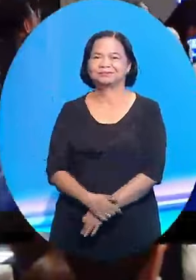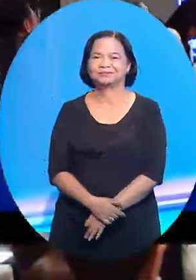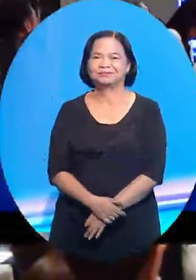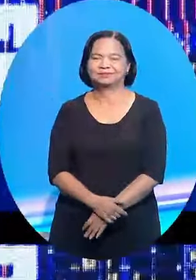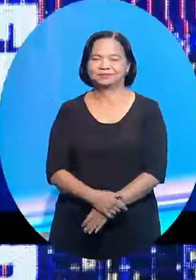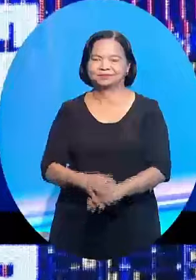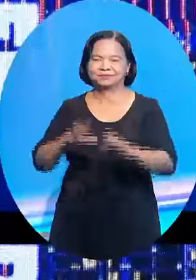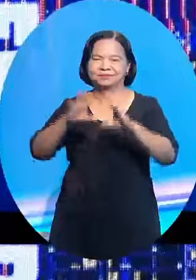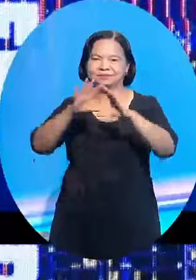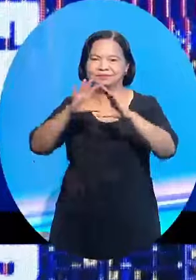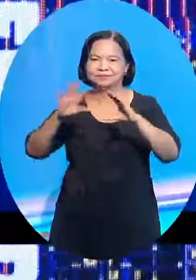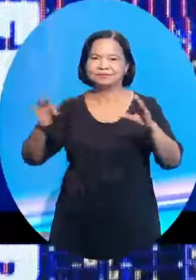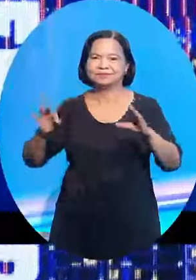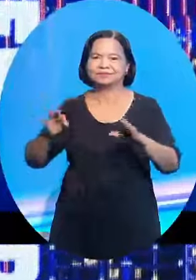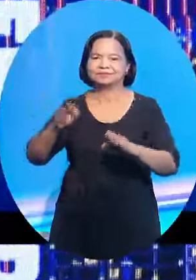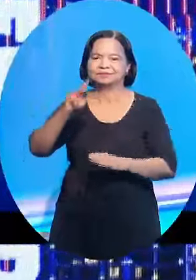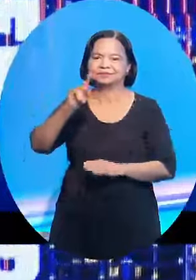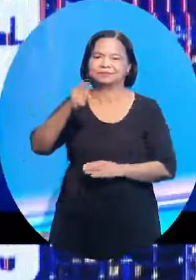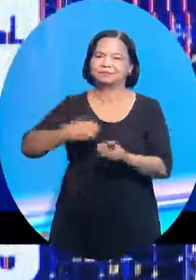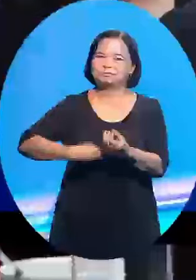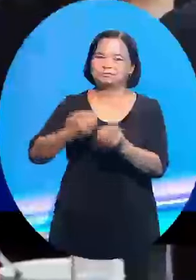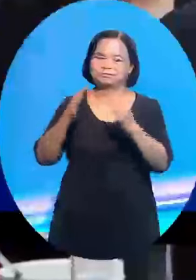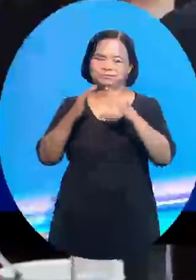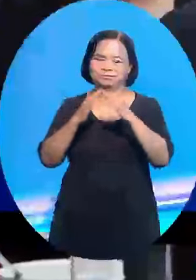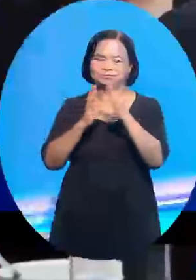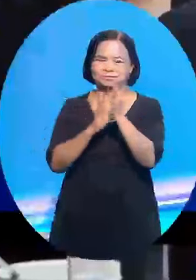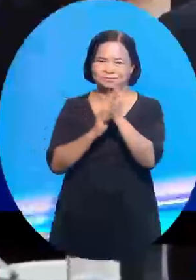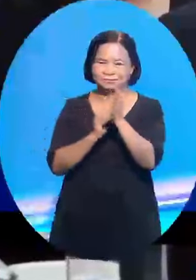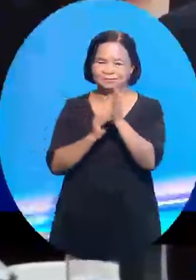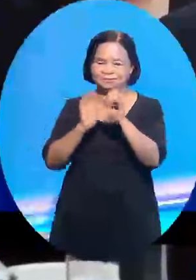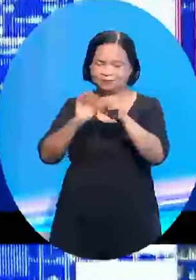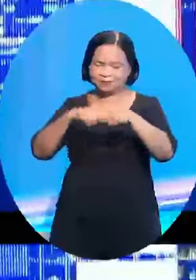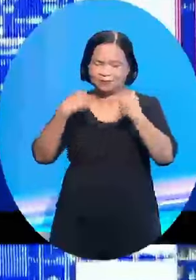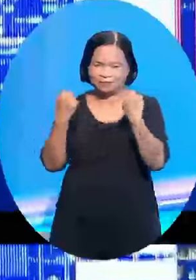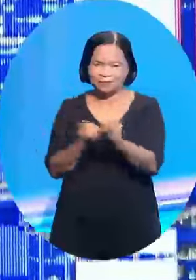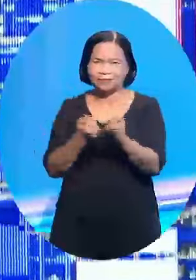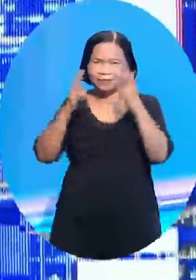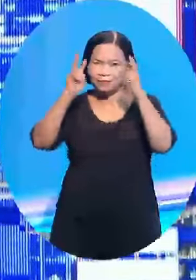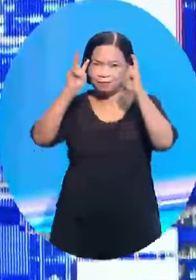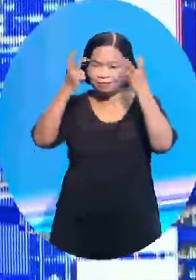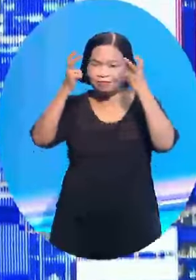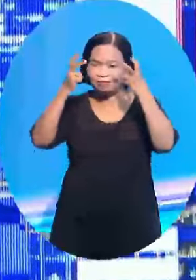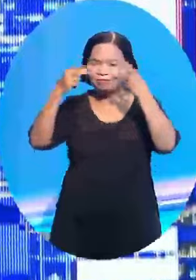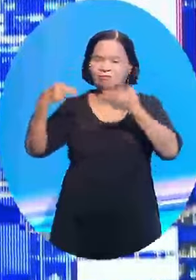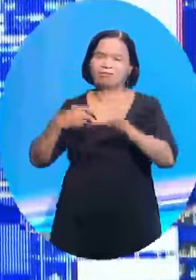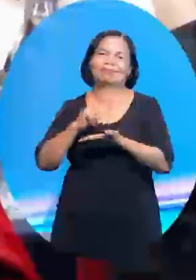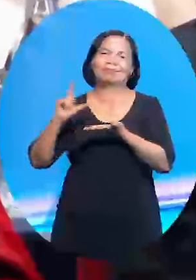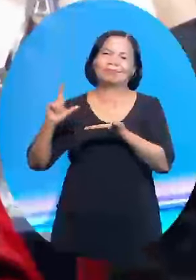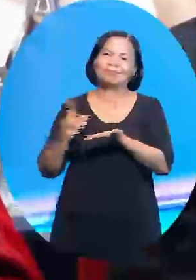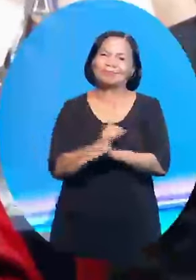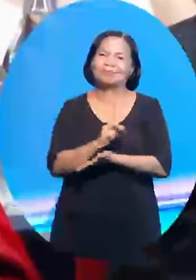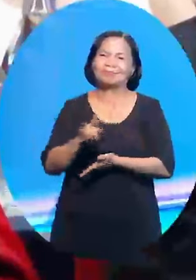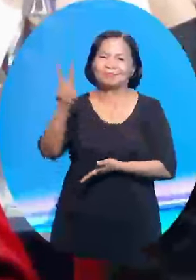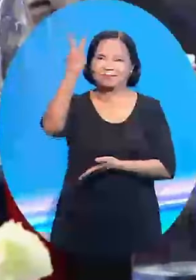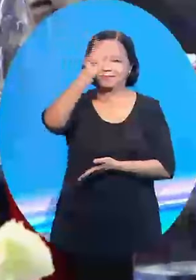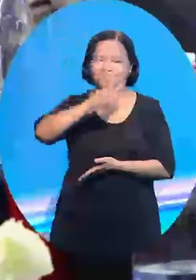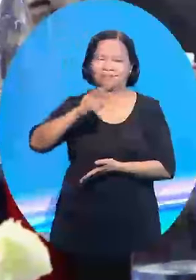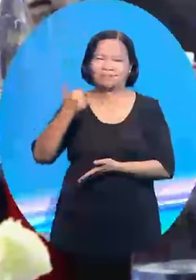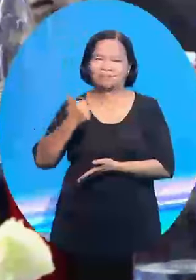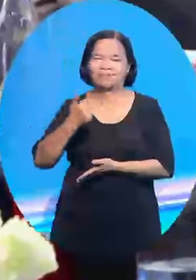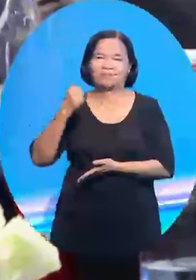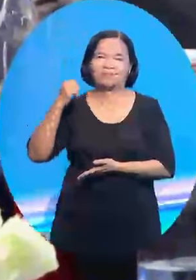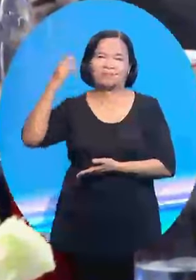Công ty trách nhiệm hữu hạn kinh doanh bất động sản Anh Tâm đã tổ chức diễn đàn bất động sản với chủ đề Chiến lược đầu tư bất động sản Việt Nam và quốc tế. Diễn đàn